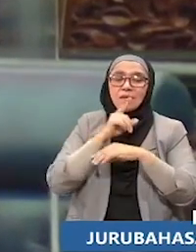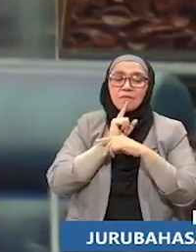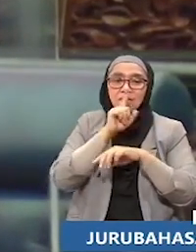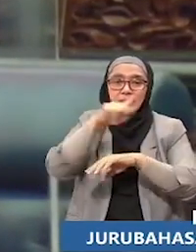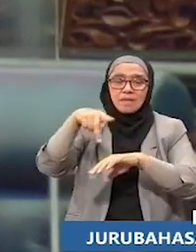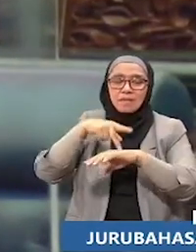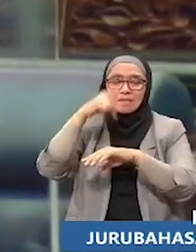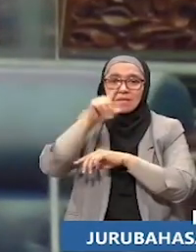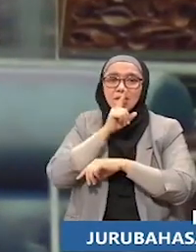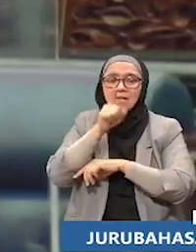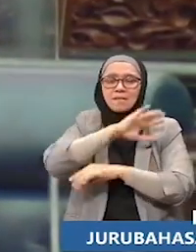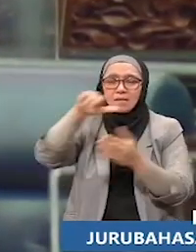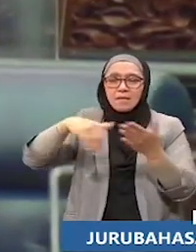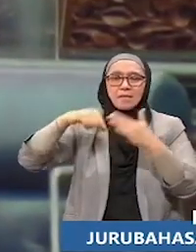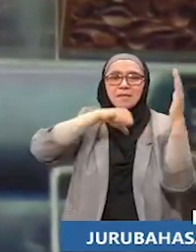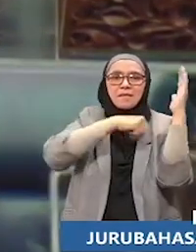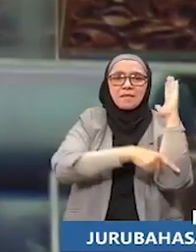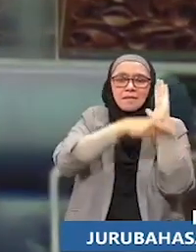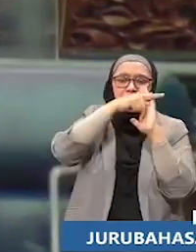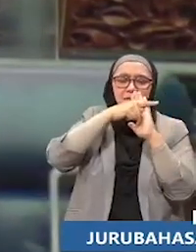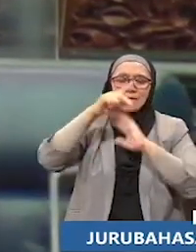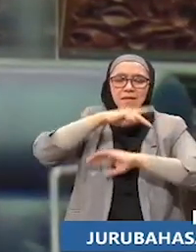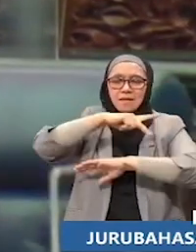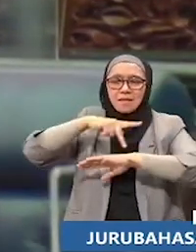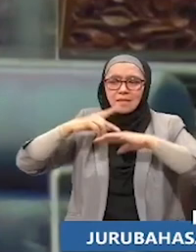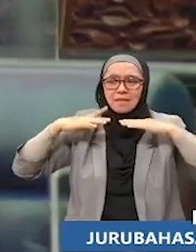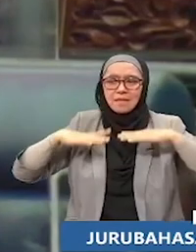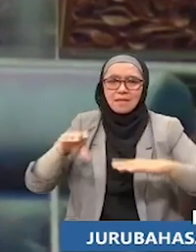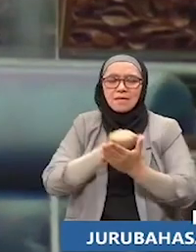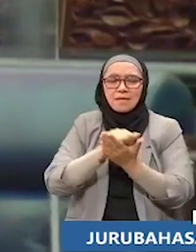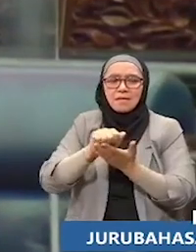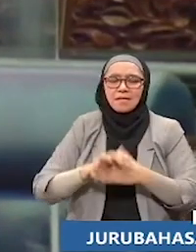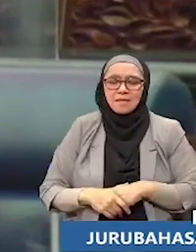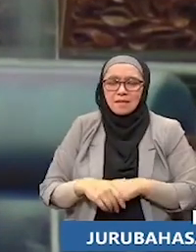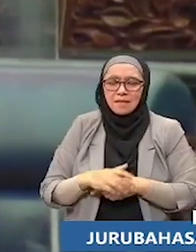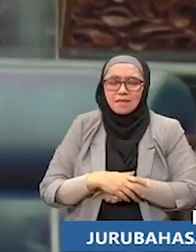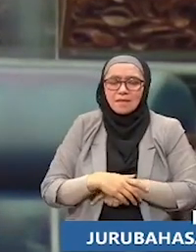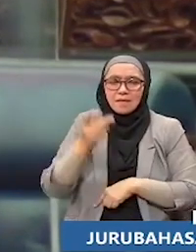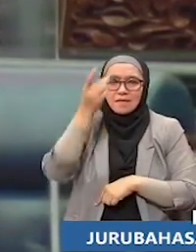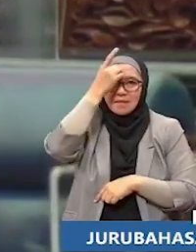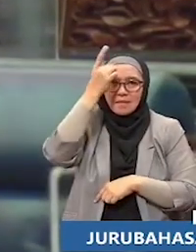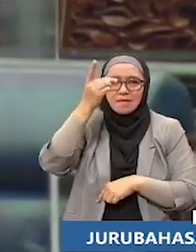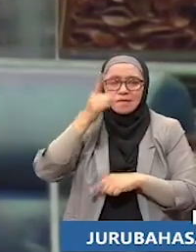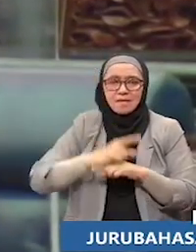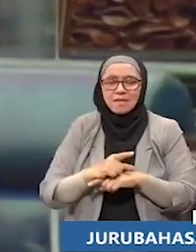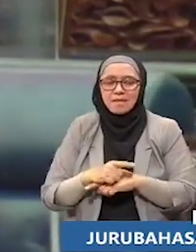realiti semua ahli parlimen memakai baju batik. Datuk Speaker, saya mulakan ucapan soalan saya dengan serangkap